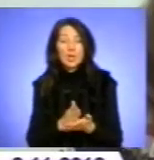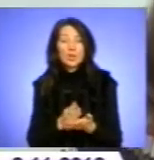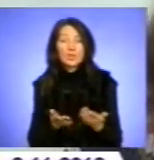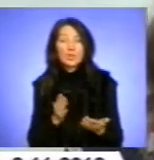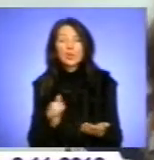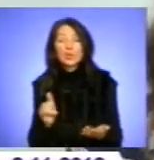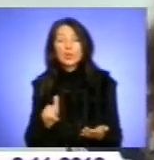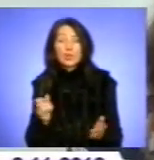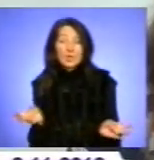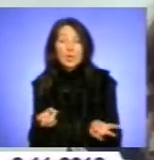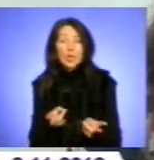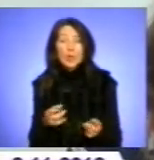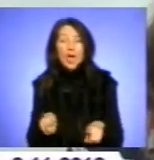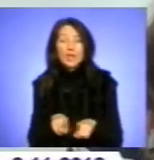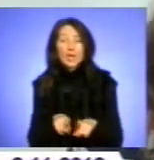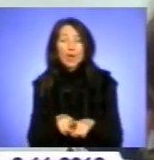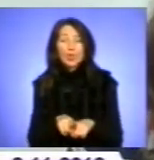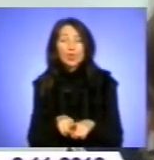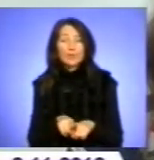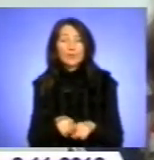кудись щось треба. І також